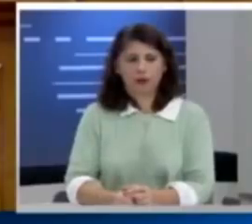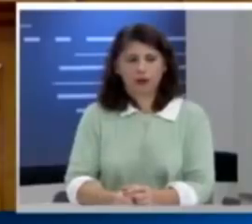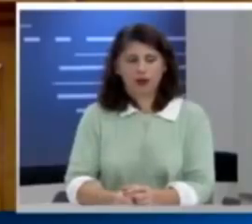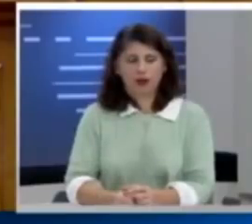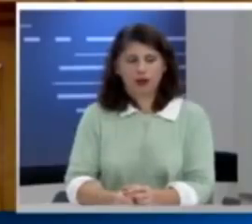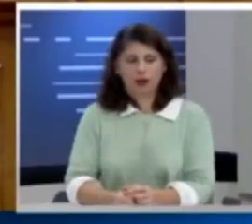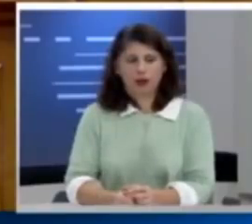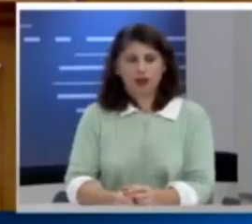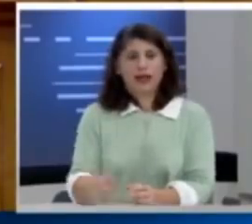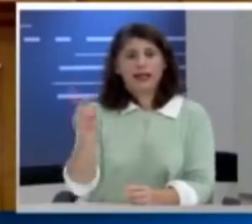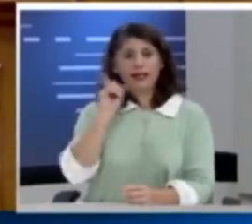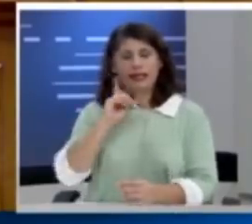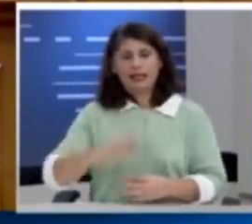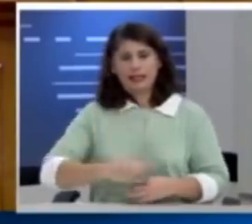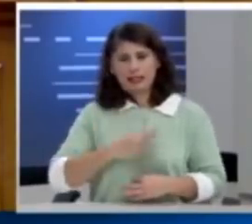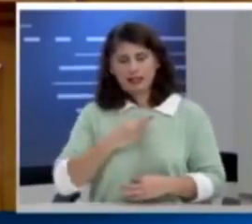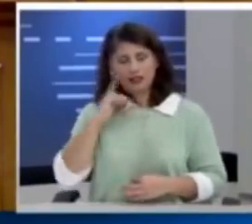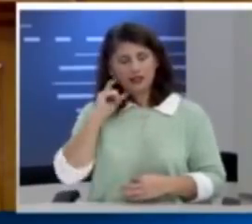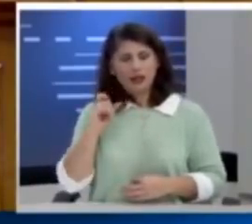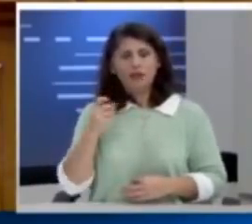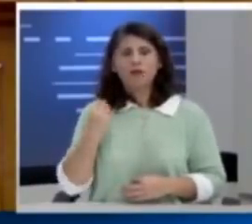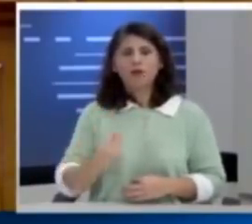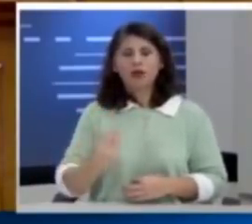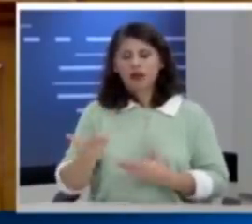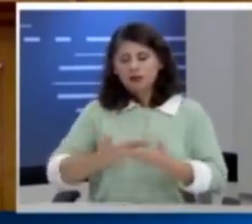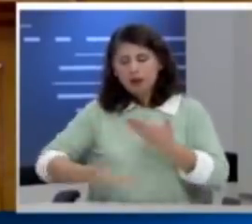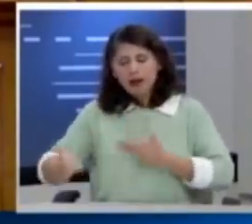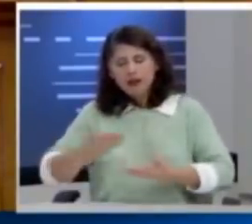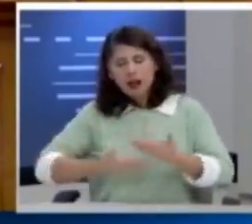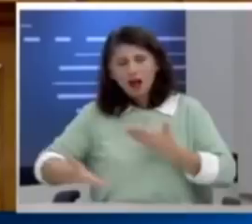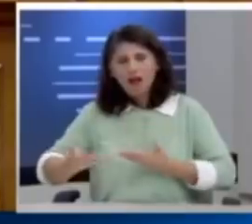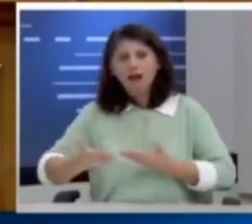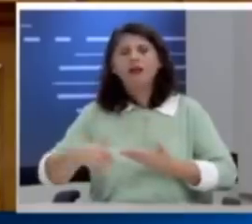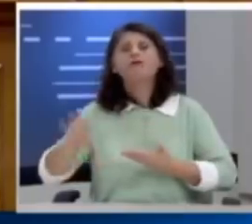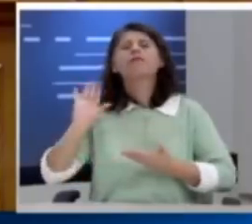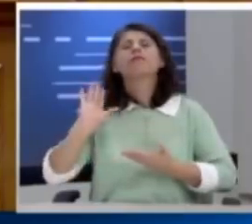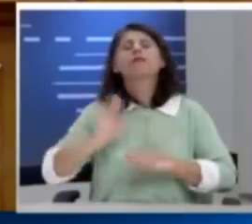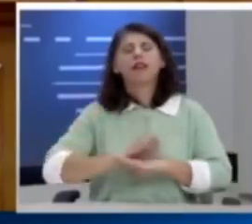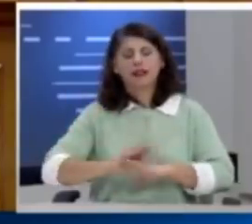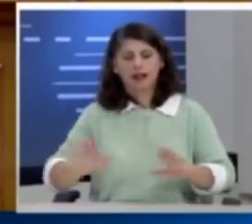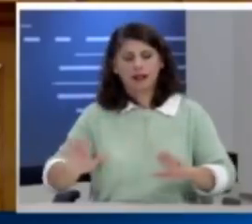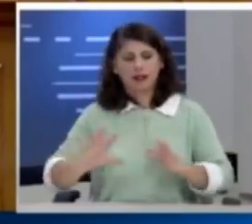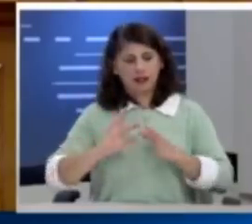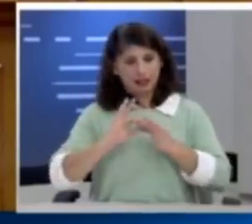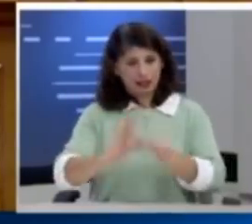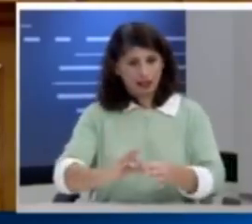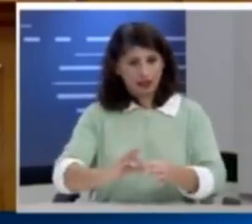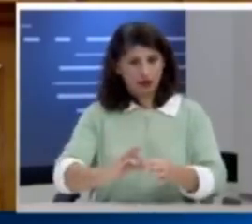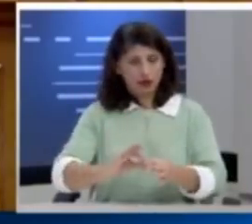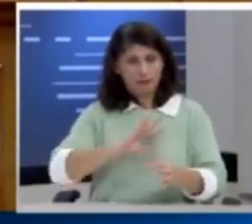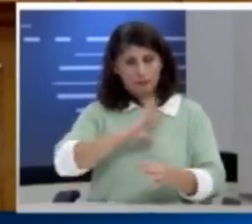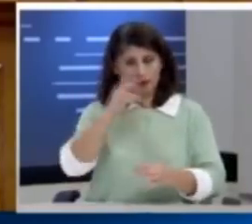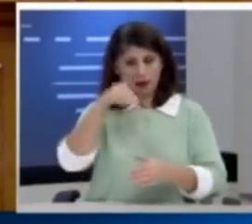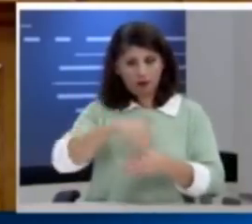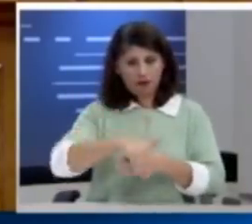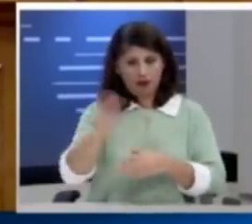κύριοι, ξέρουμε ότι τα παζάρια δεν τέλειωσαν. Θα συνεχίζονται όχι μόνο μέχρι το